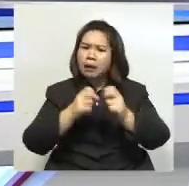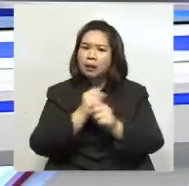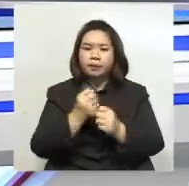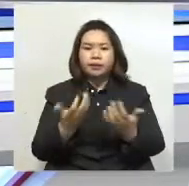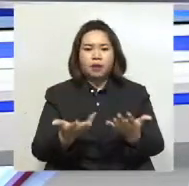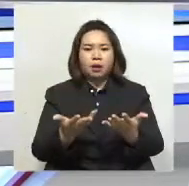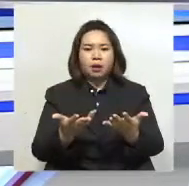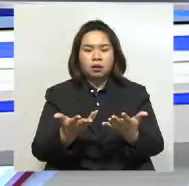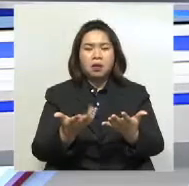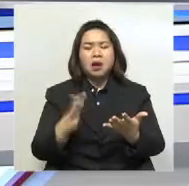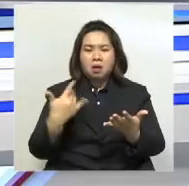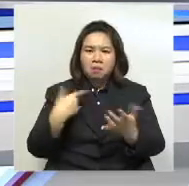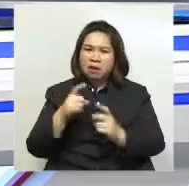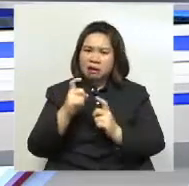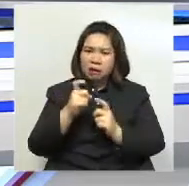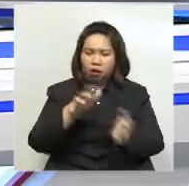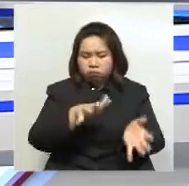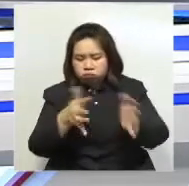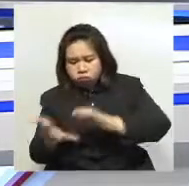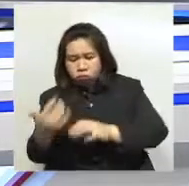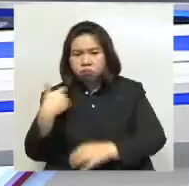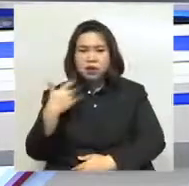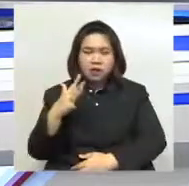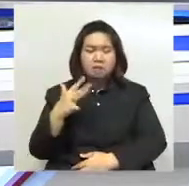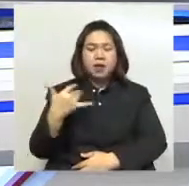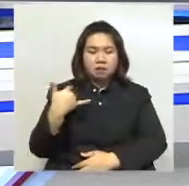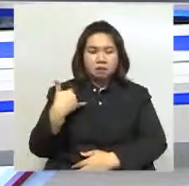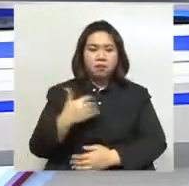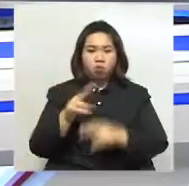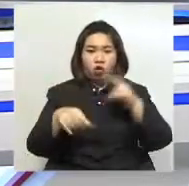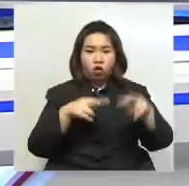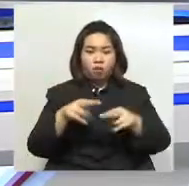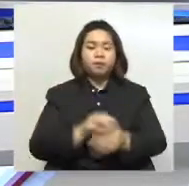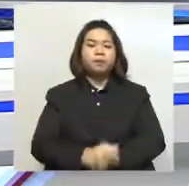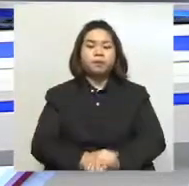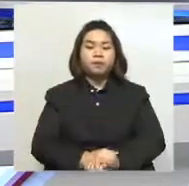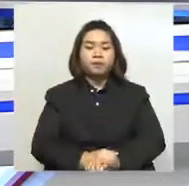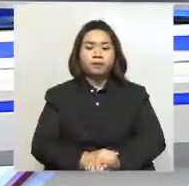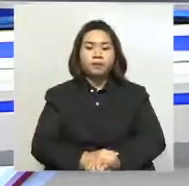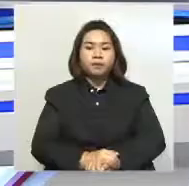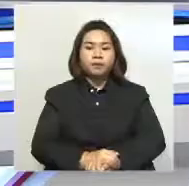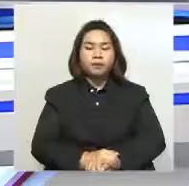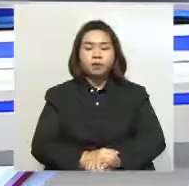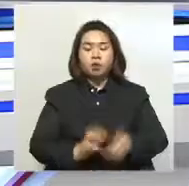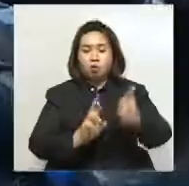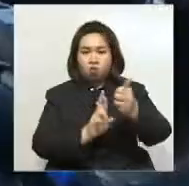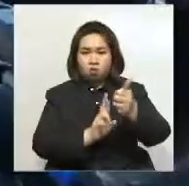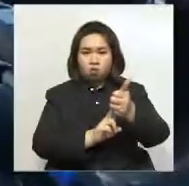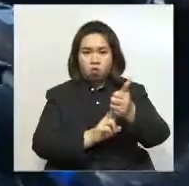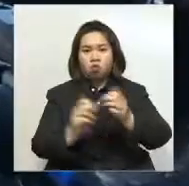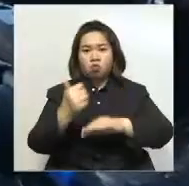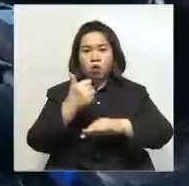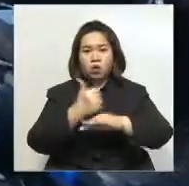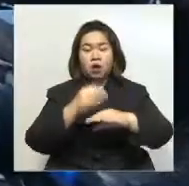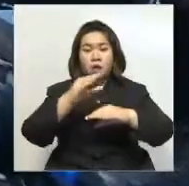ทำยังไงได้บ้างและมีความเสี่ยงจะเกิดขึ้นอีกหรือไม่นะคะโดยวันนี้นายชัยนรงค์อทิสกุลรองผู้อำนวย